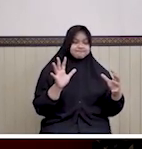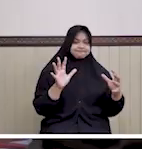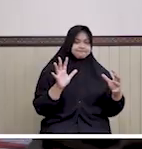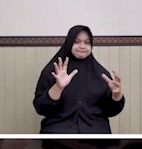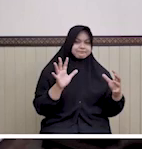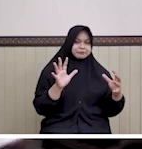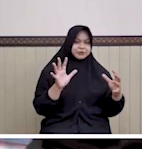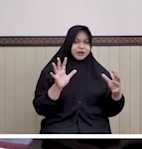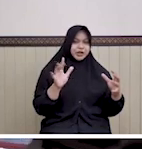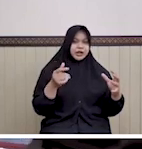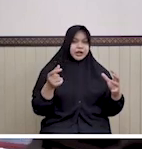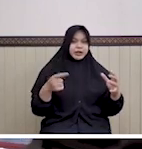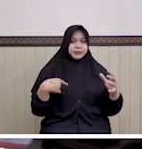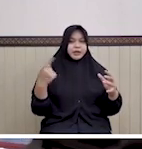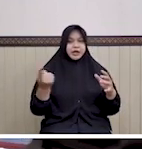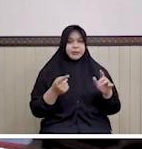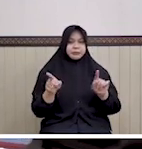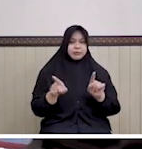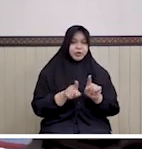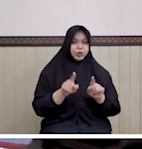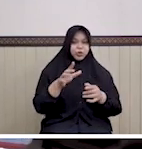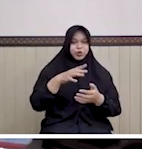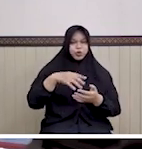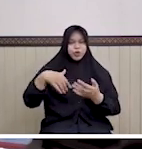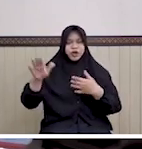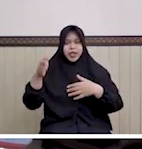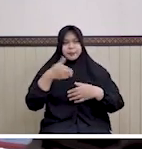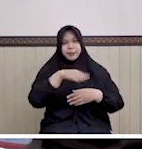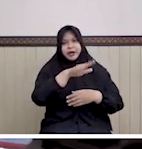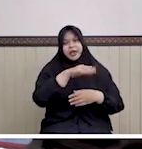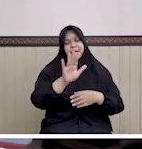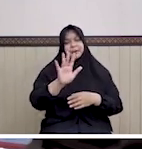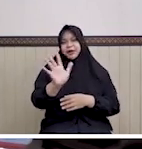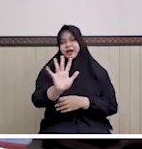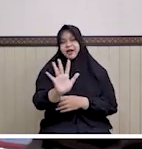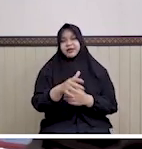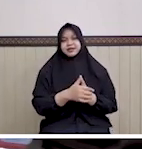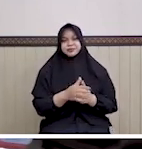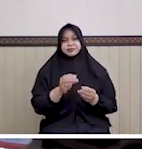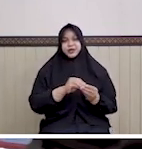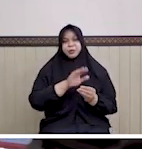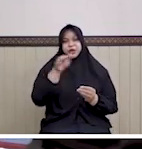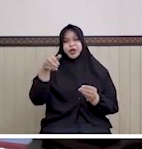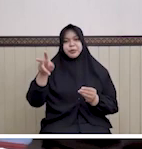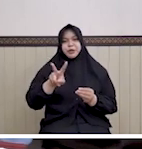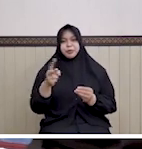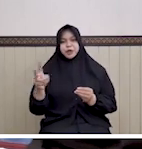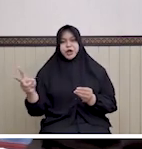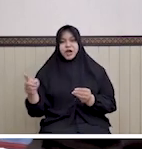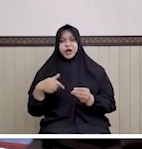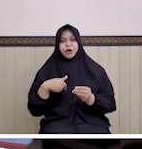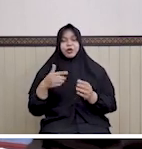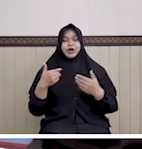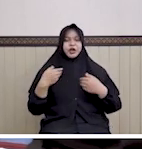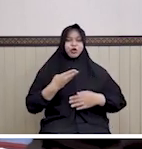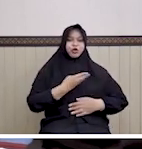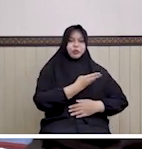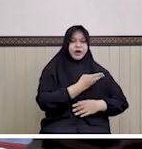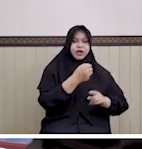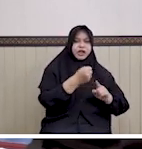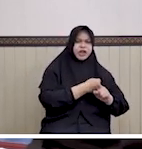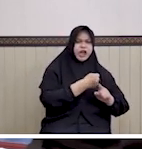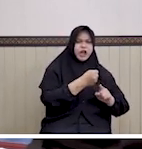klien ataupun pendamping Jadi misalnya ada korban kekerasan babak belur gitu yang atau pemerkosaan